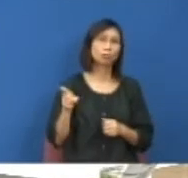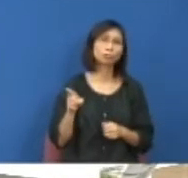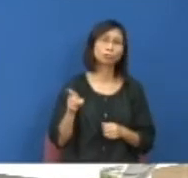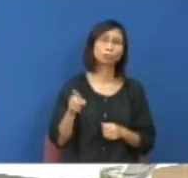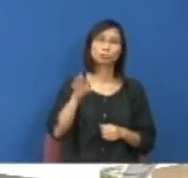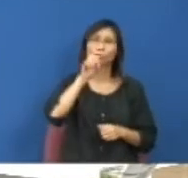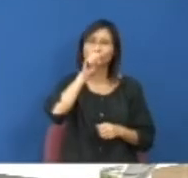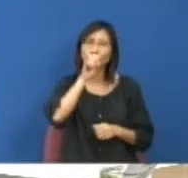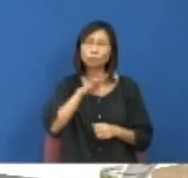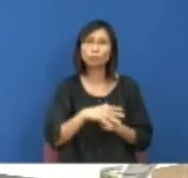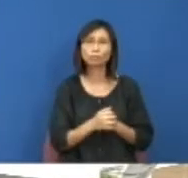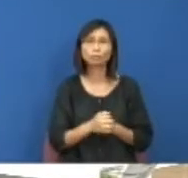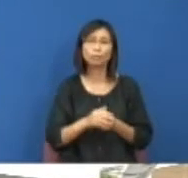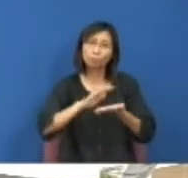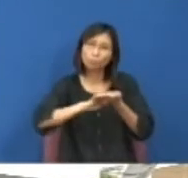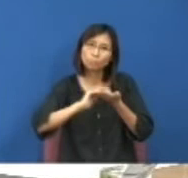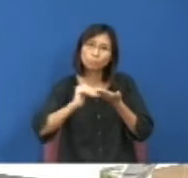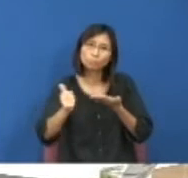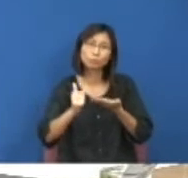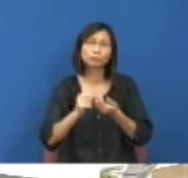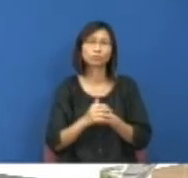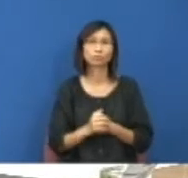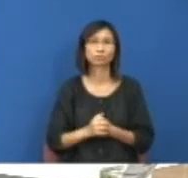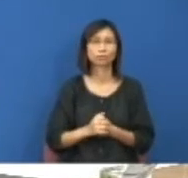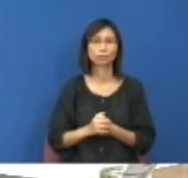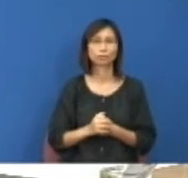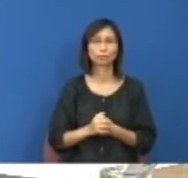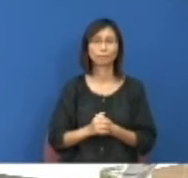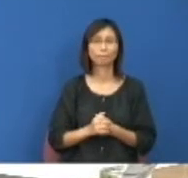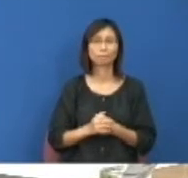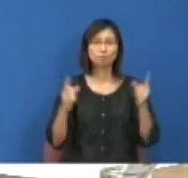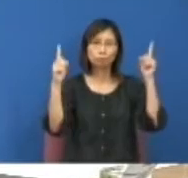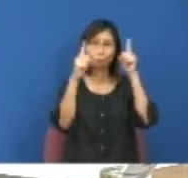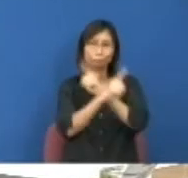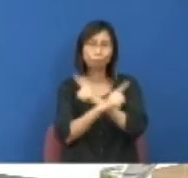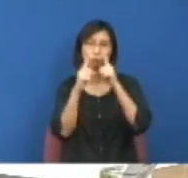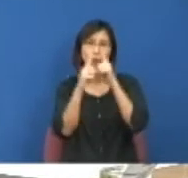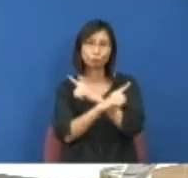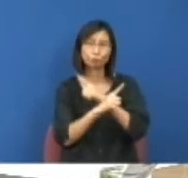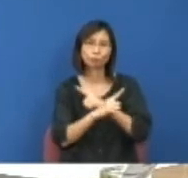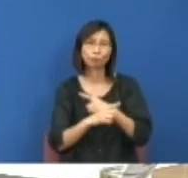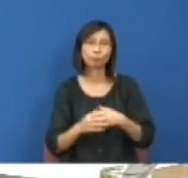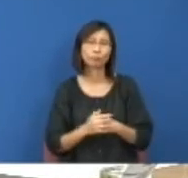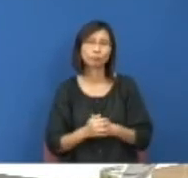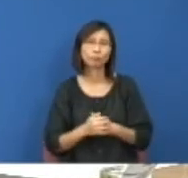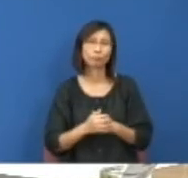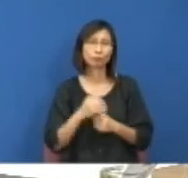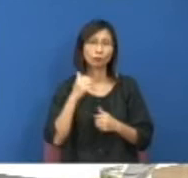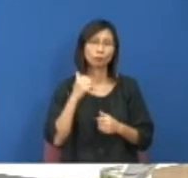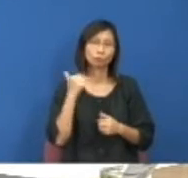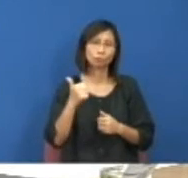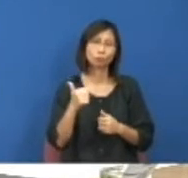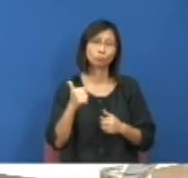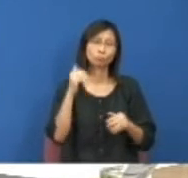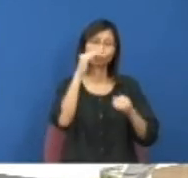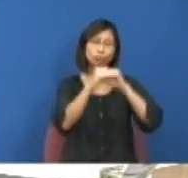漓盡致咁反映咗，同埋係呢一個可以代替咗嗰個本身嘅階級鬥爭